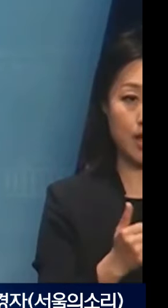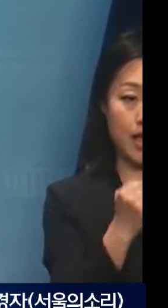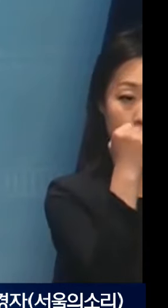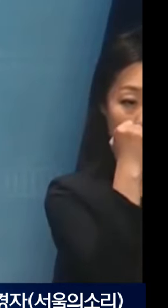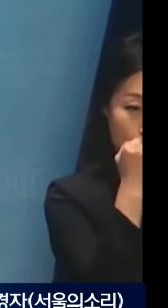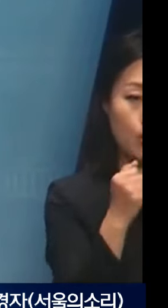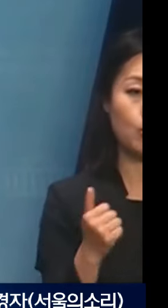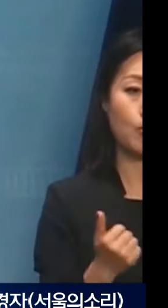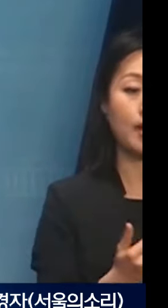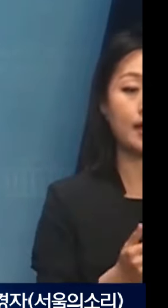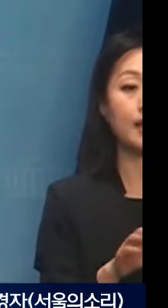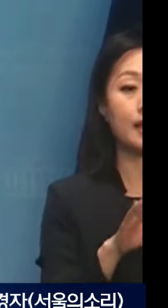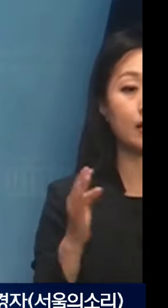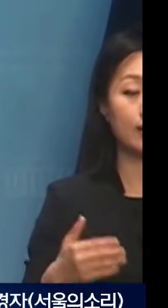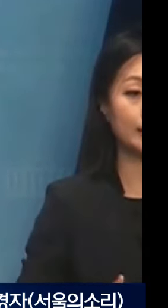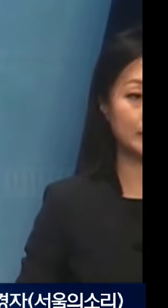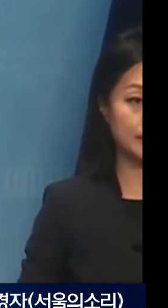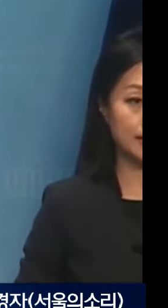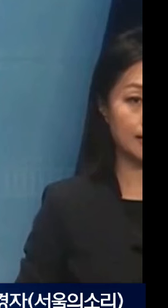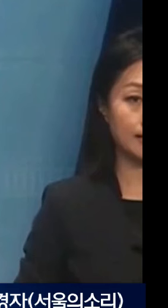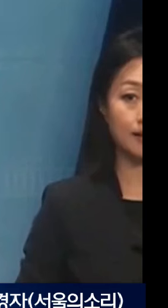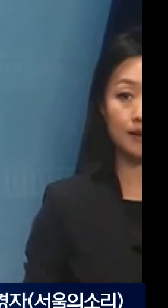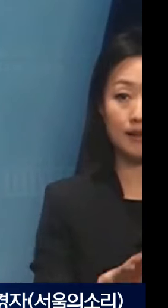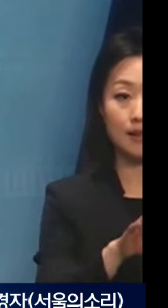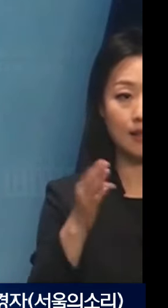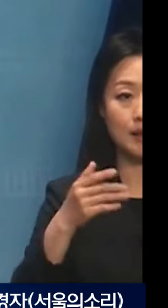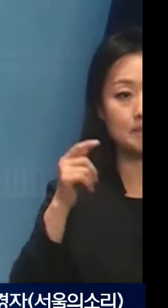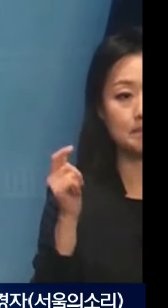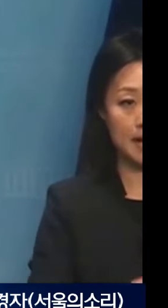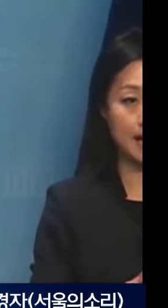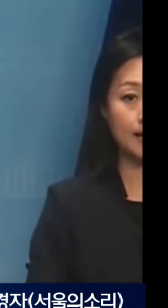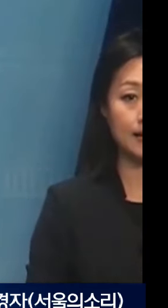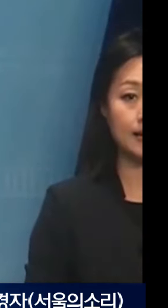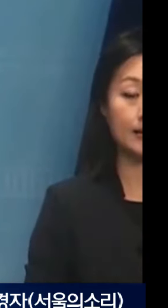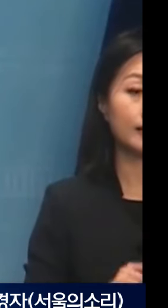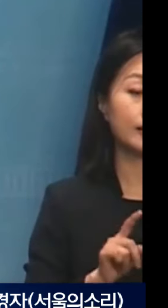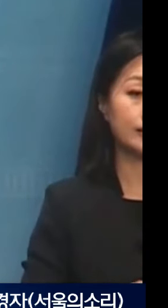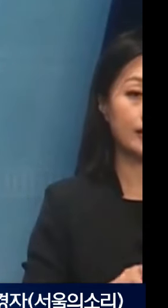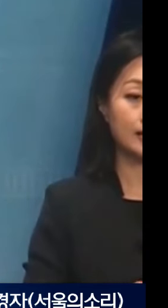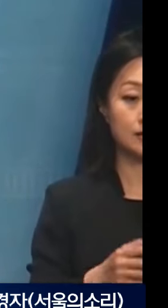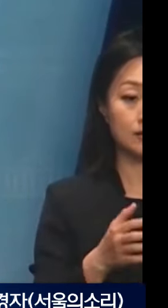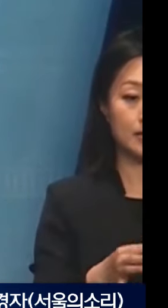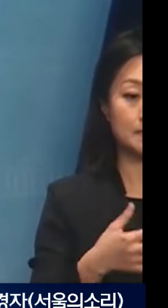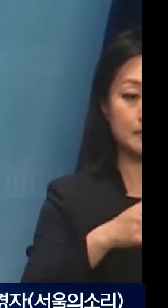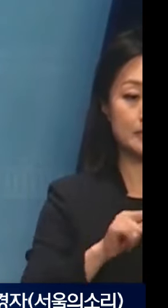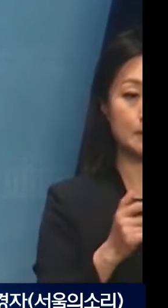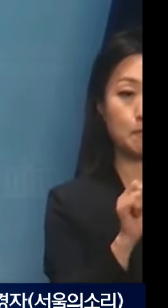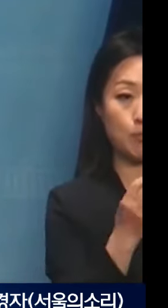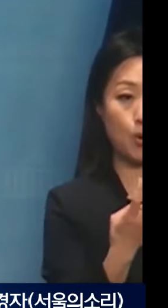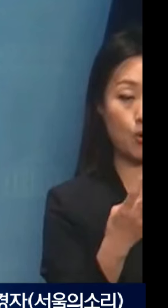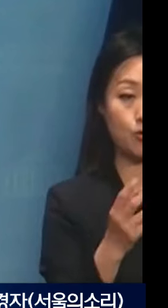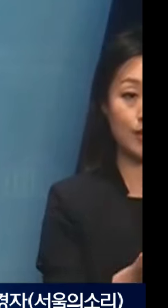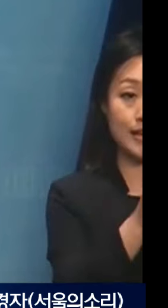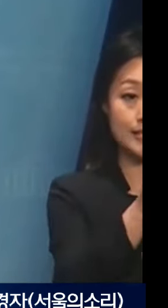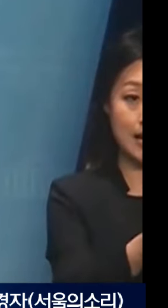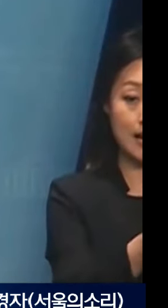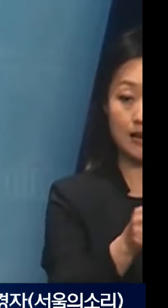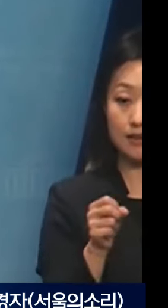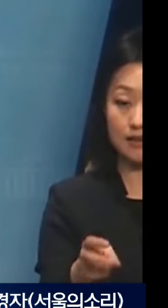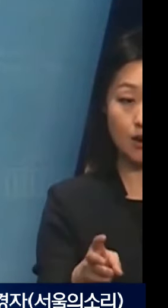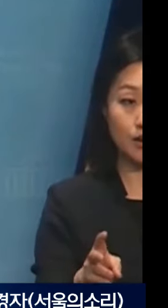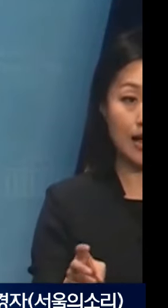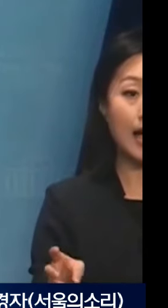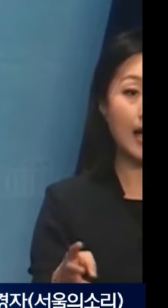열려야 하는데 제대로 열리지 않고 있습니다. 이에 대해서 김진표 국회의장은 여야 합의를